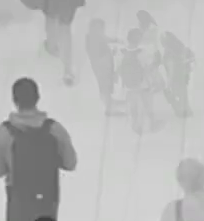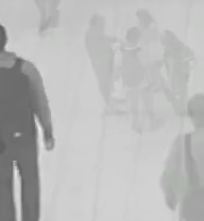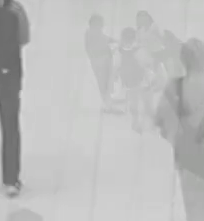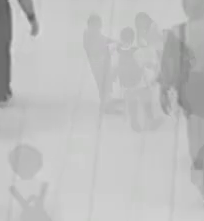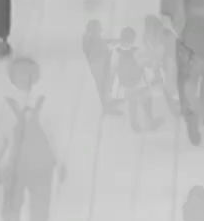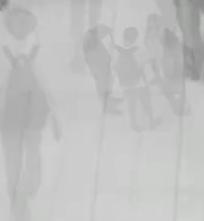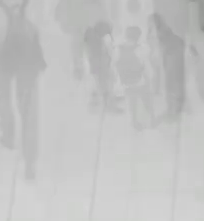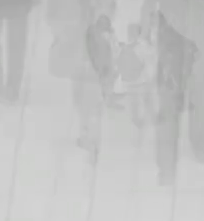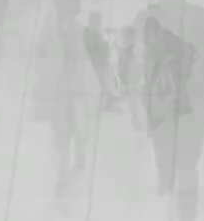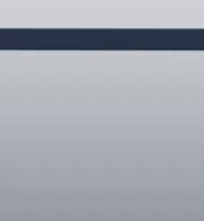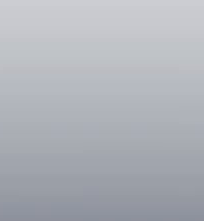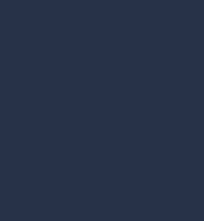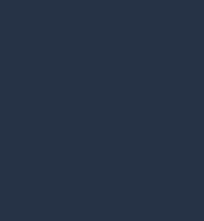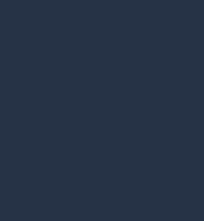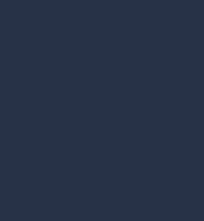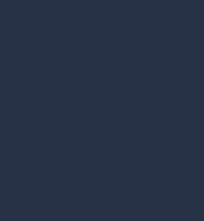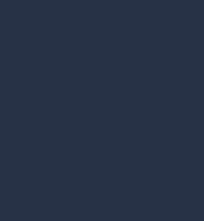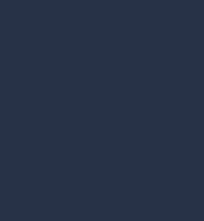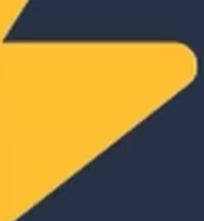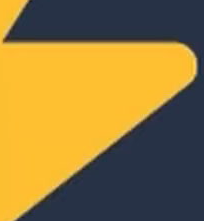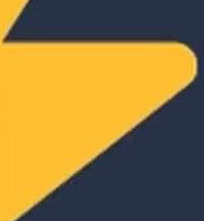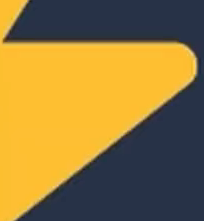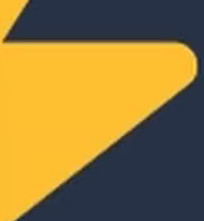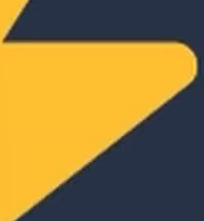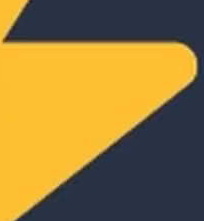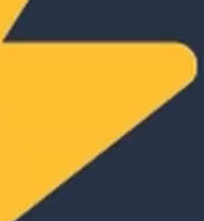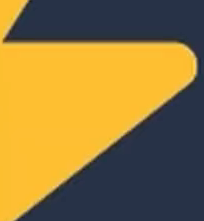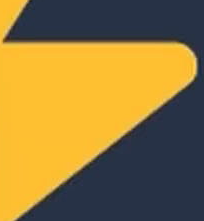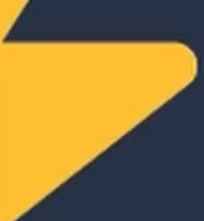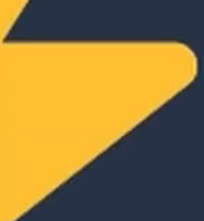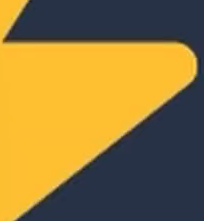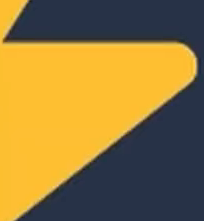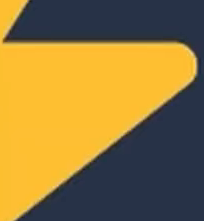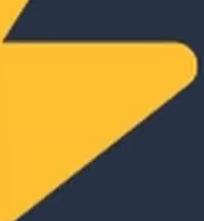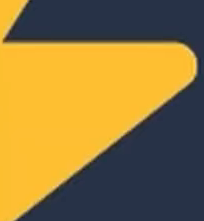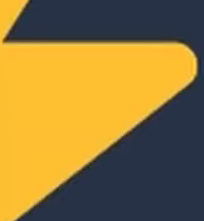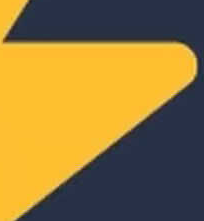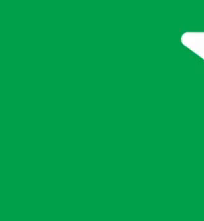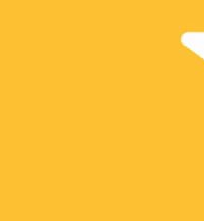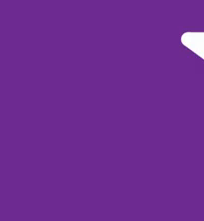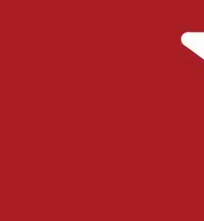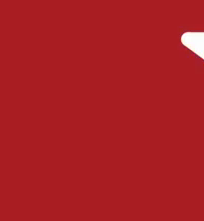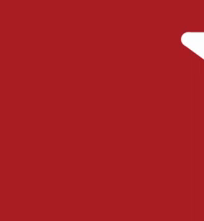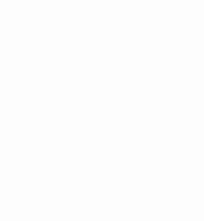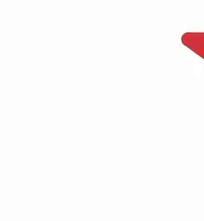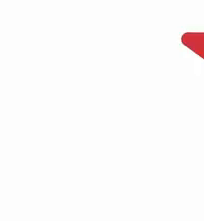μπορείς εσύ να πληρώσεις το λογαριασμό σου. Η κυβέρνηση έχει ρεύμα. Στα καρτέλ.